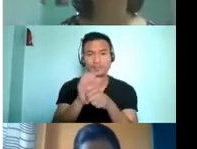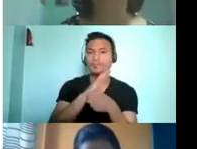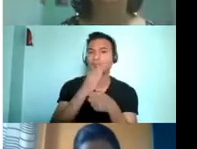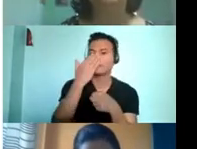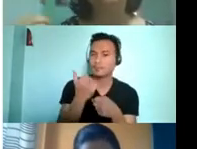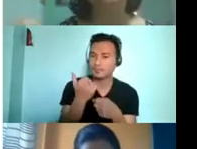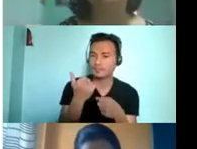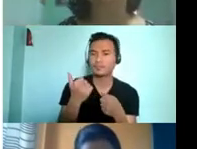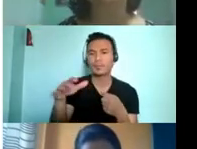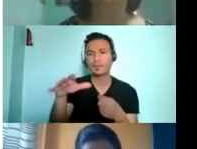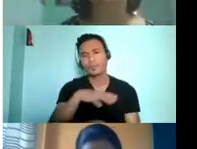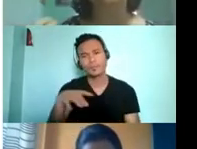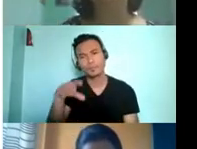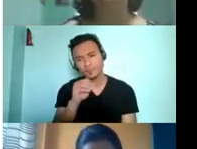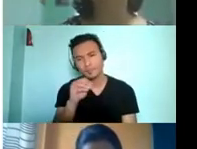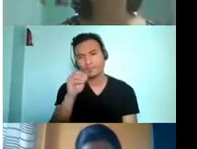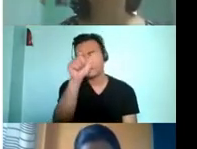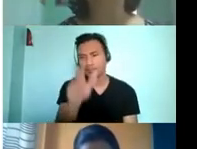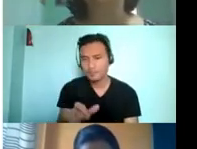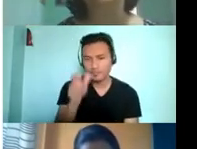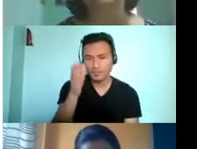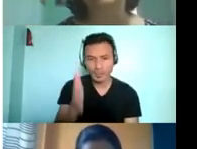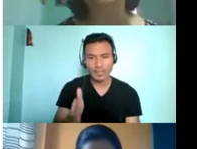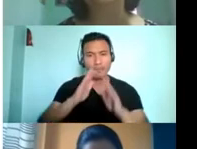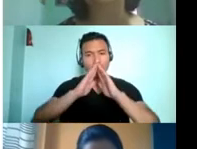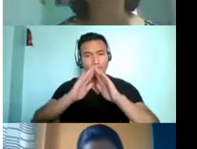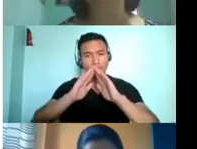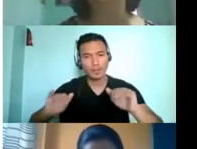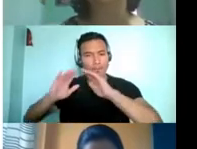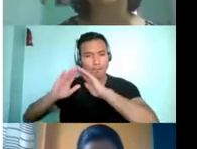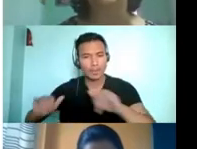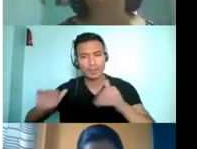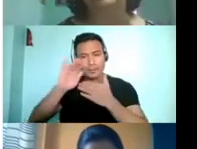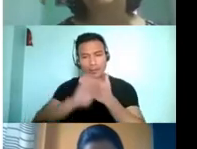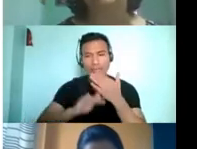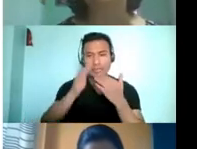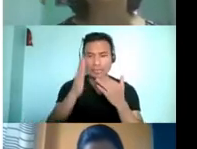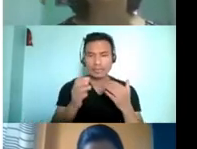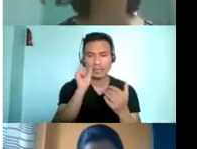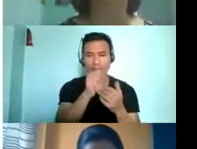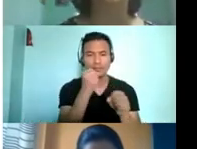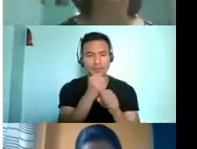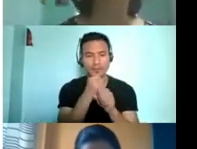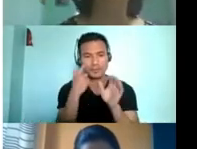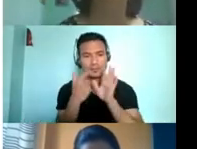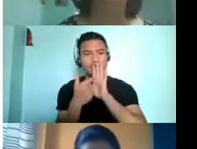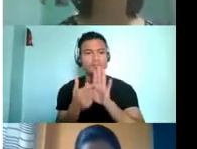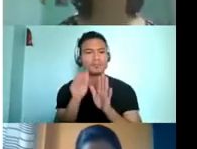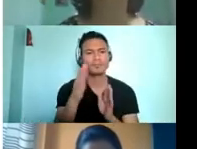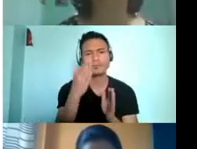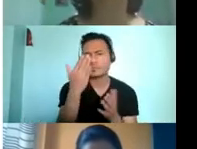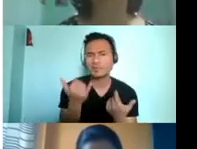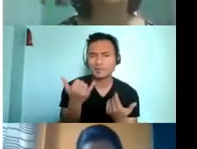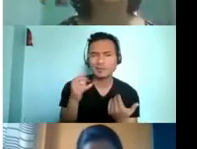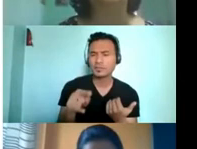गर्दा हरेक व्यक्तिले फरक फरक तरिकाले आफ्नो प्रतिक्रियाहरू देखाइरहेका छन्, किन भन्दाखेरि यो